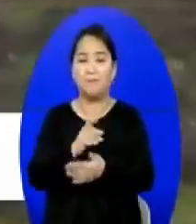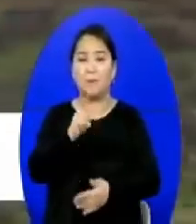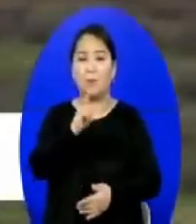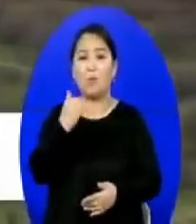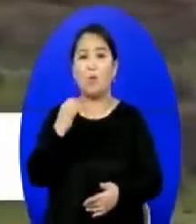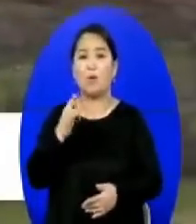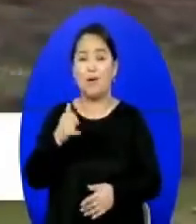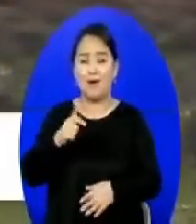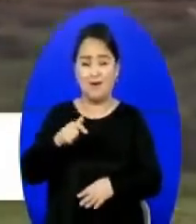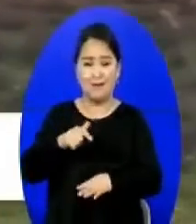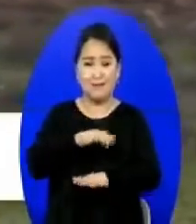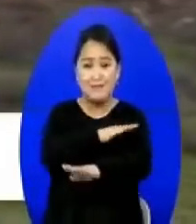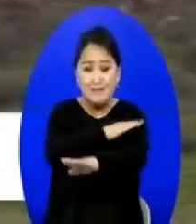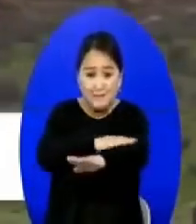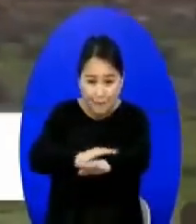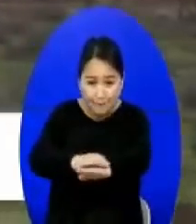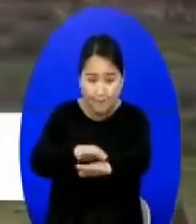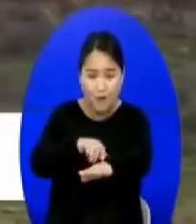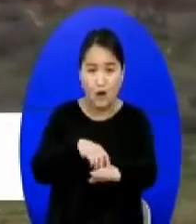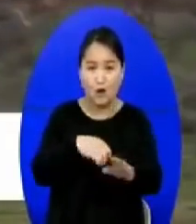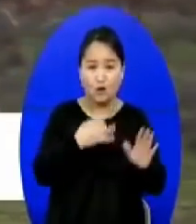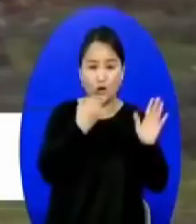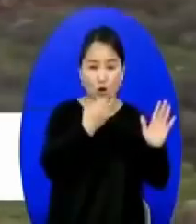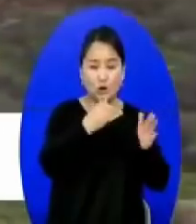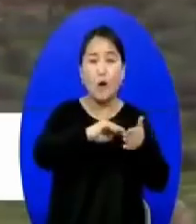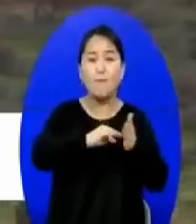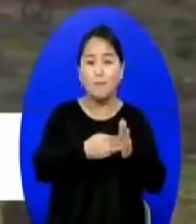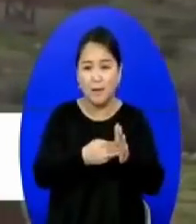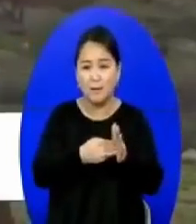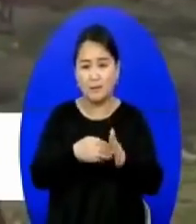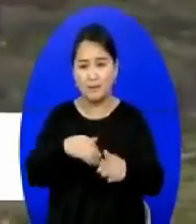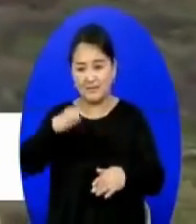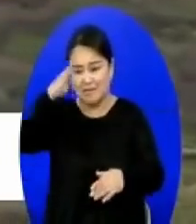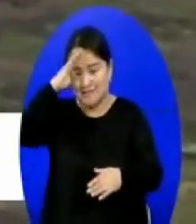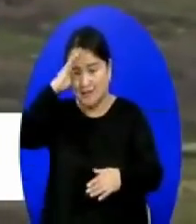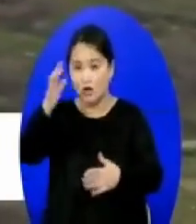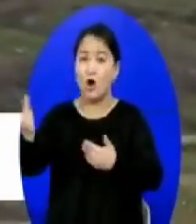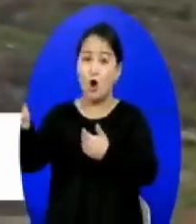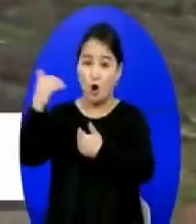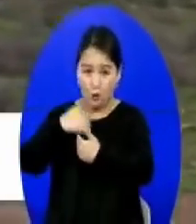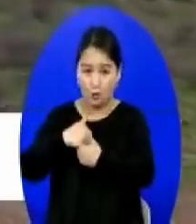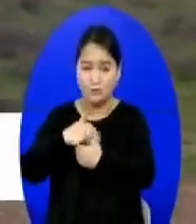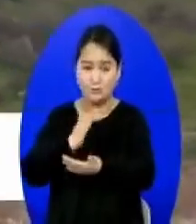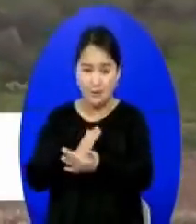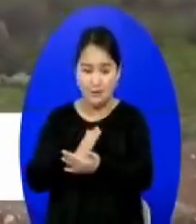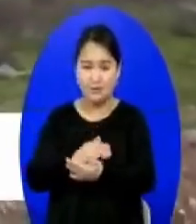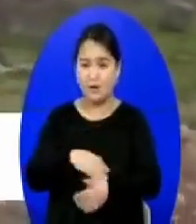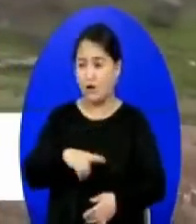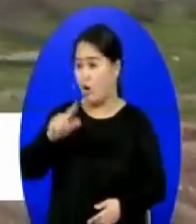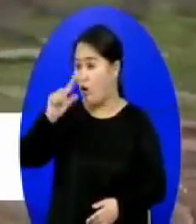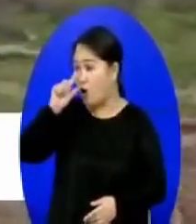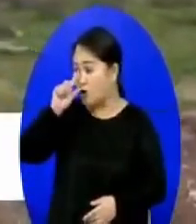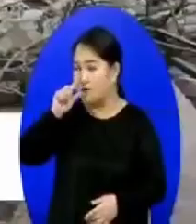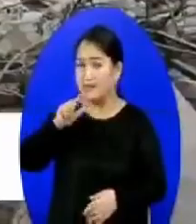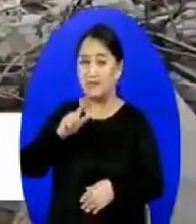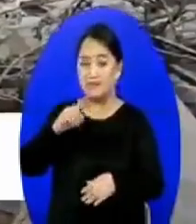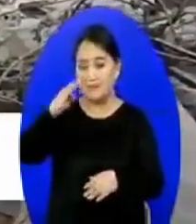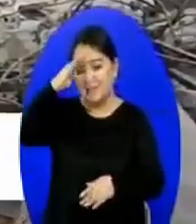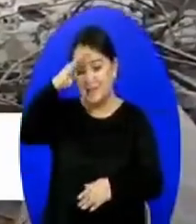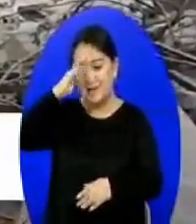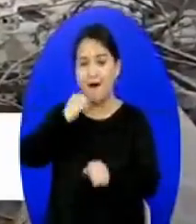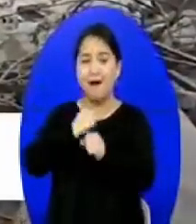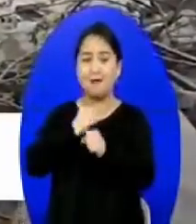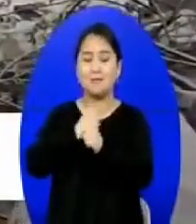цэргээ Сирийн Идлиб муж руу оруулсан. За Турк Идлиб дэх одоо Сир Оросын цэргийн ажиллагааг зогсоохын тулд Америк нэгдсэн улс